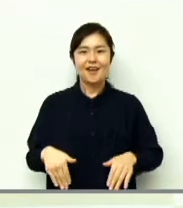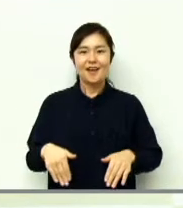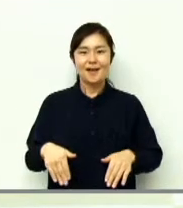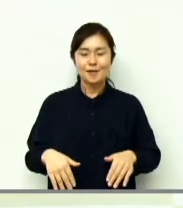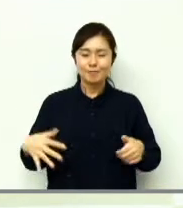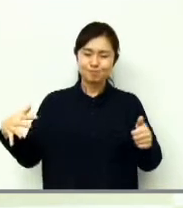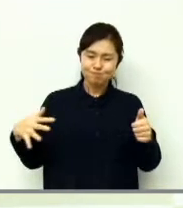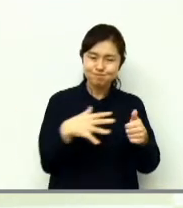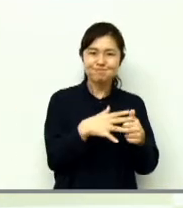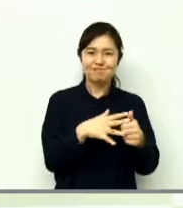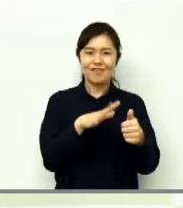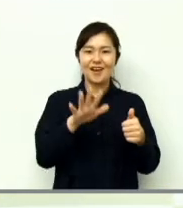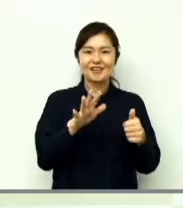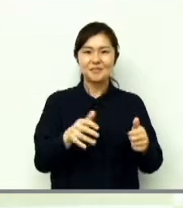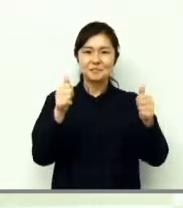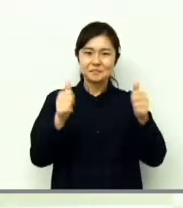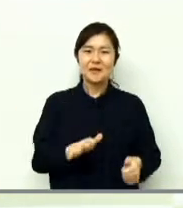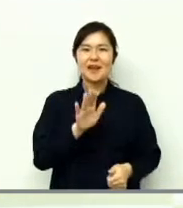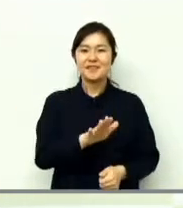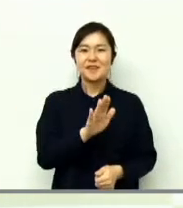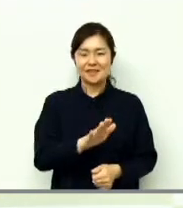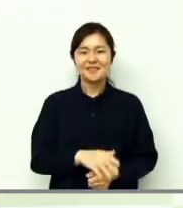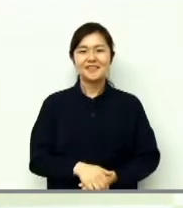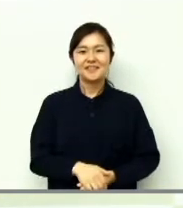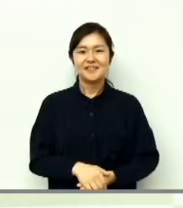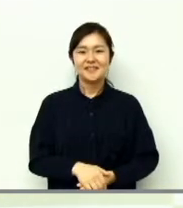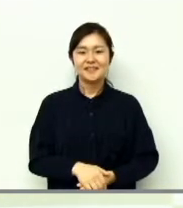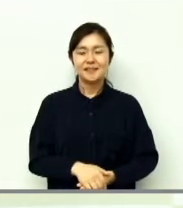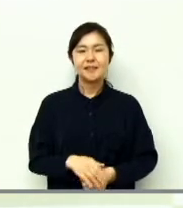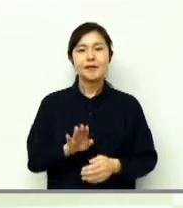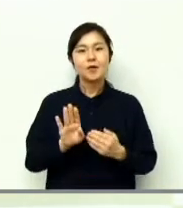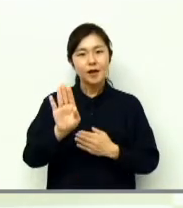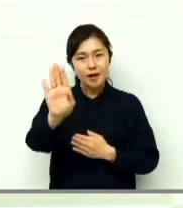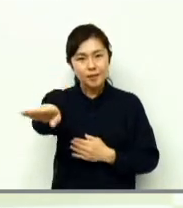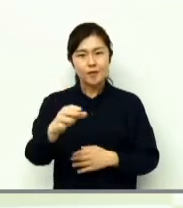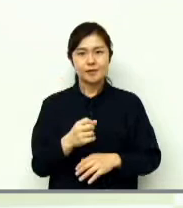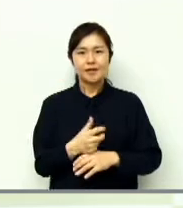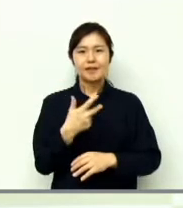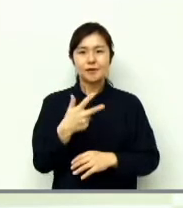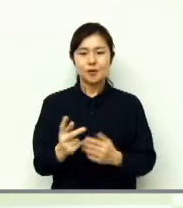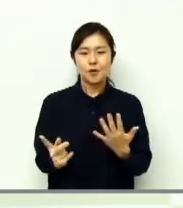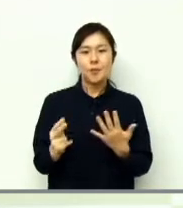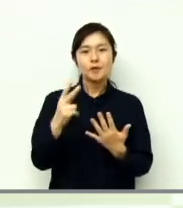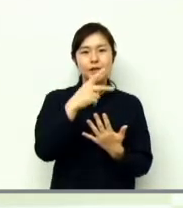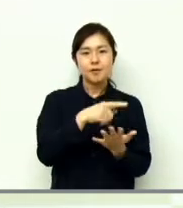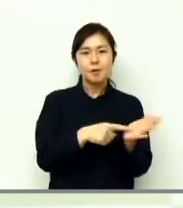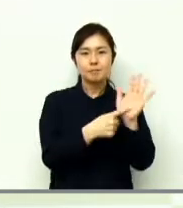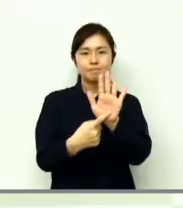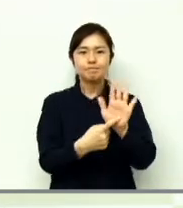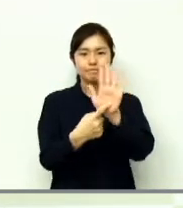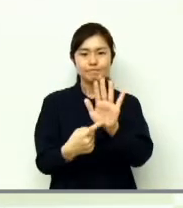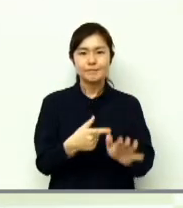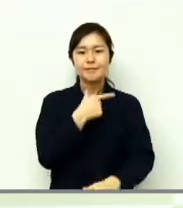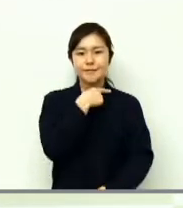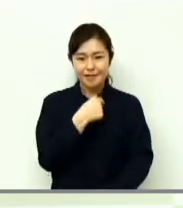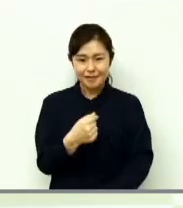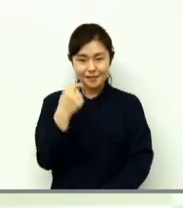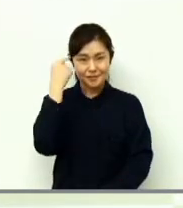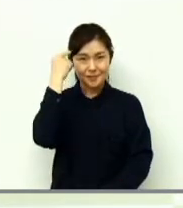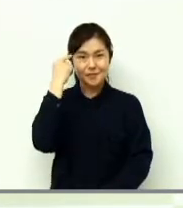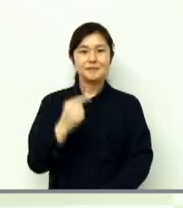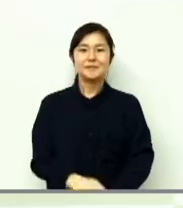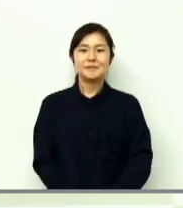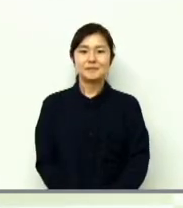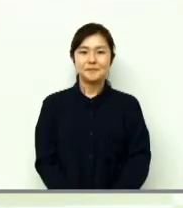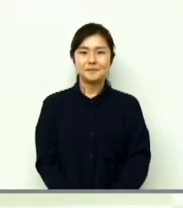誇れる文化盆栽に携わる人材の育成と魅力の発信に力を入れてまいりたいと思います。それでは本日の